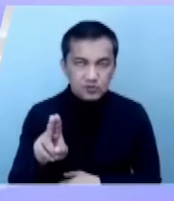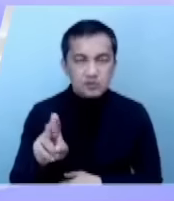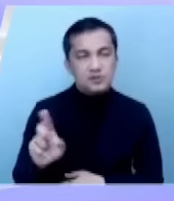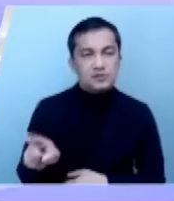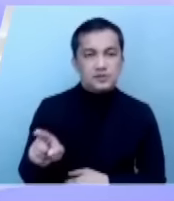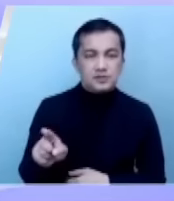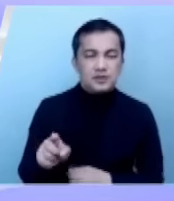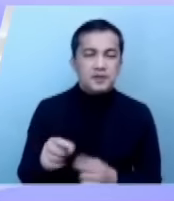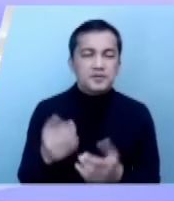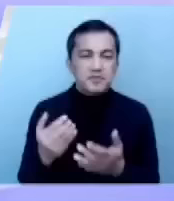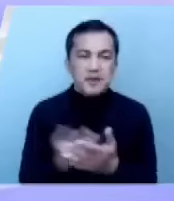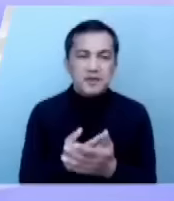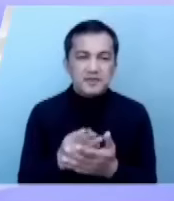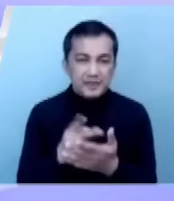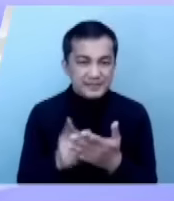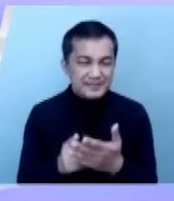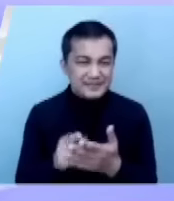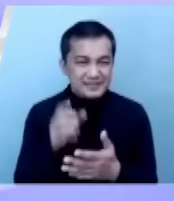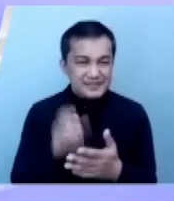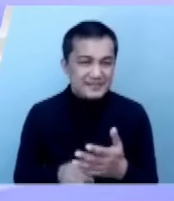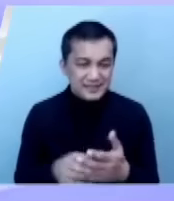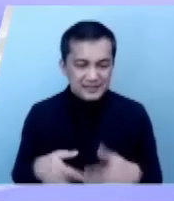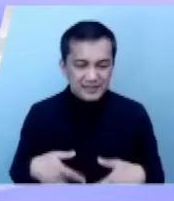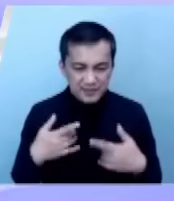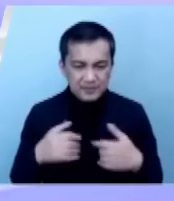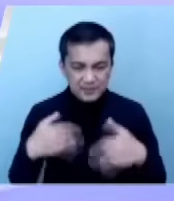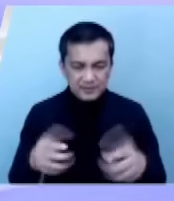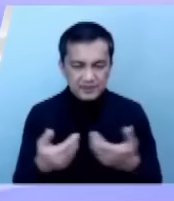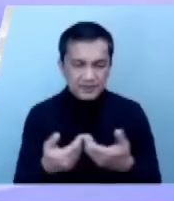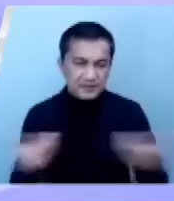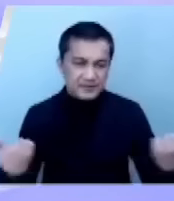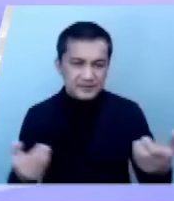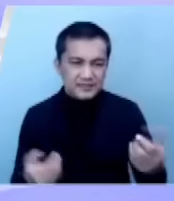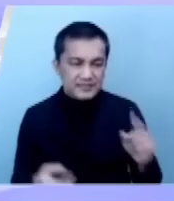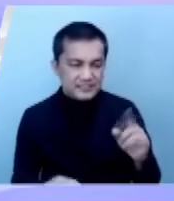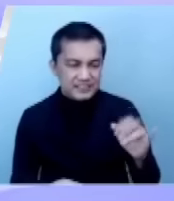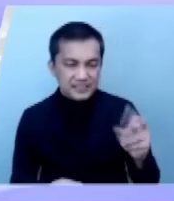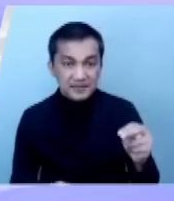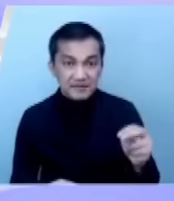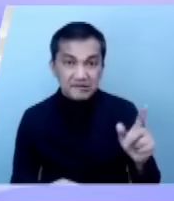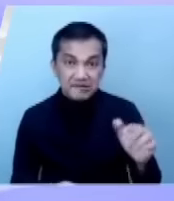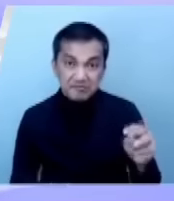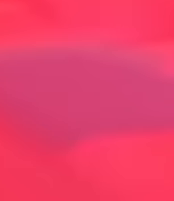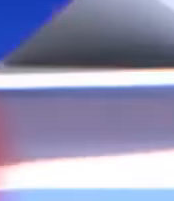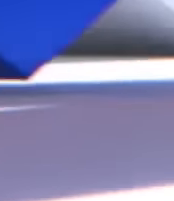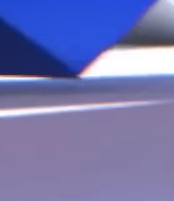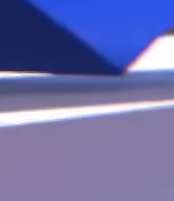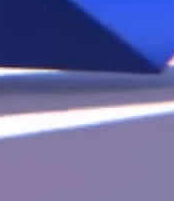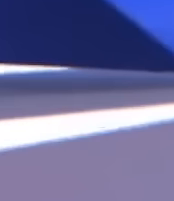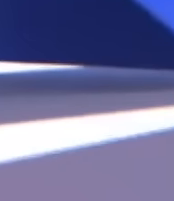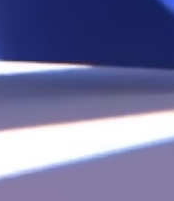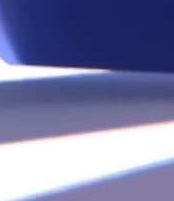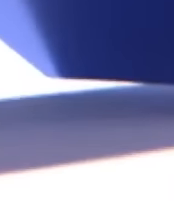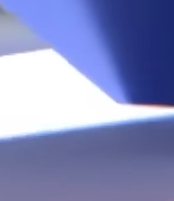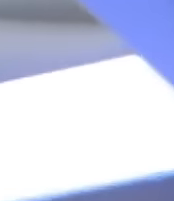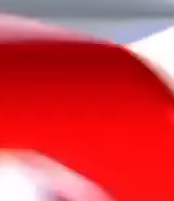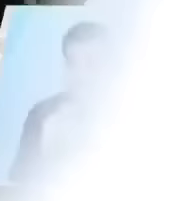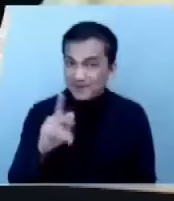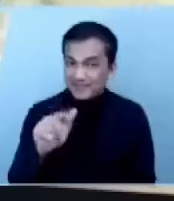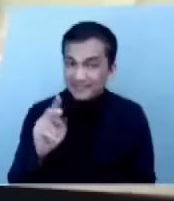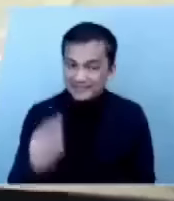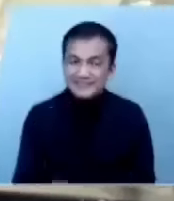yugto ng buhay ni Kim pagkatapos ng breakup nila ni Kapuso star Xian Lim? Ichichika yan ni Katatibaya.